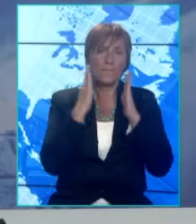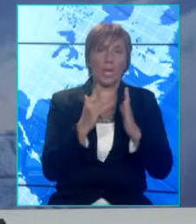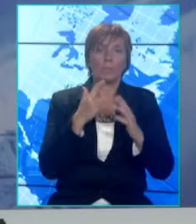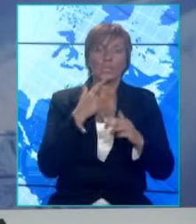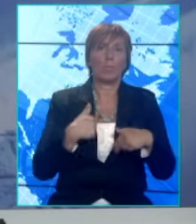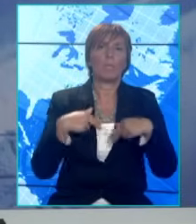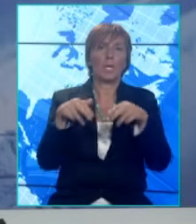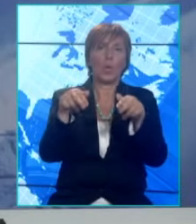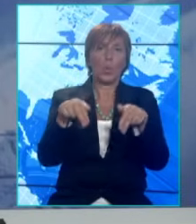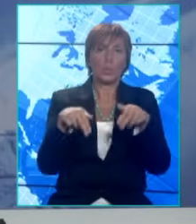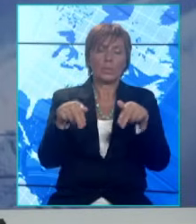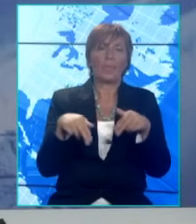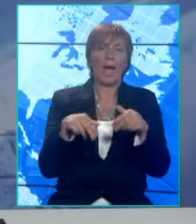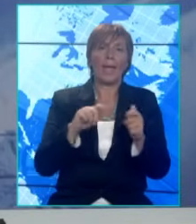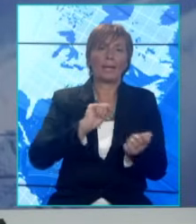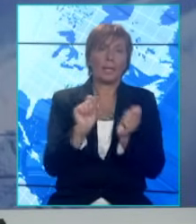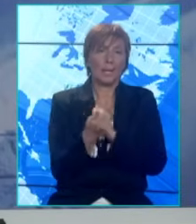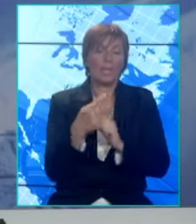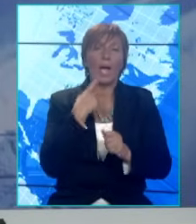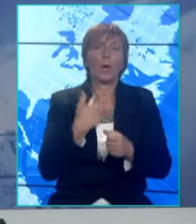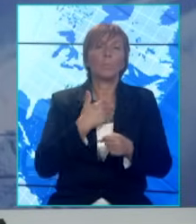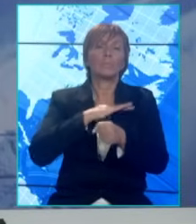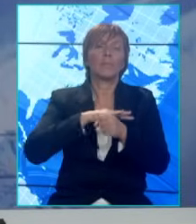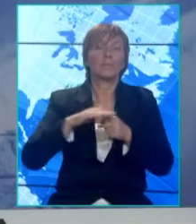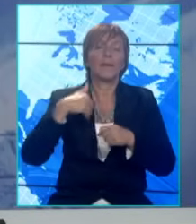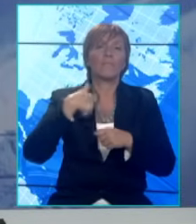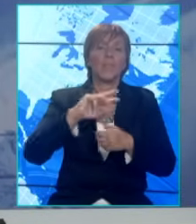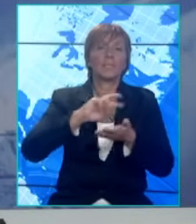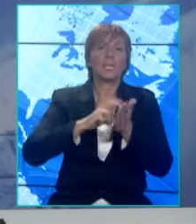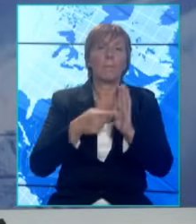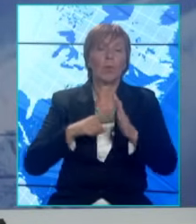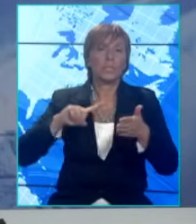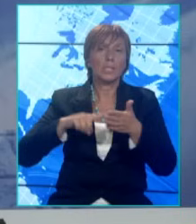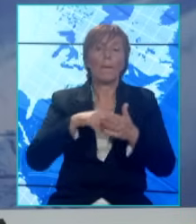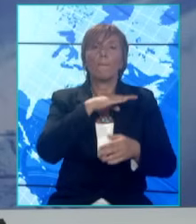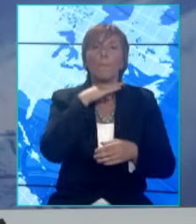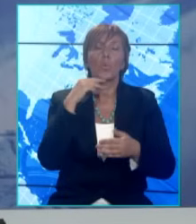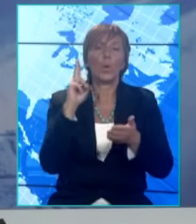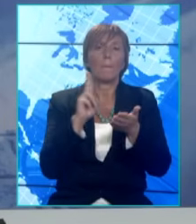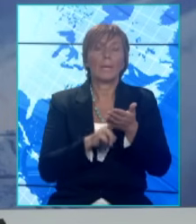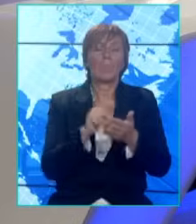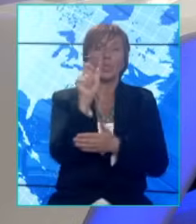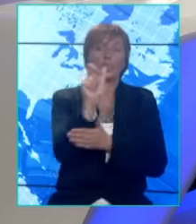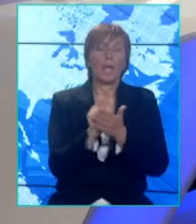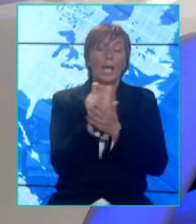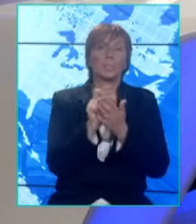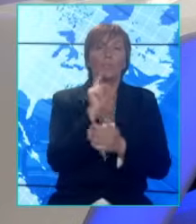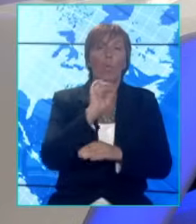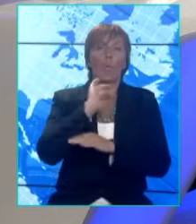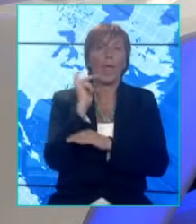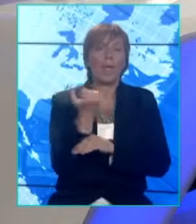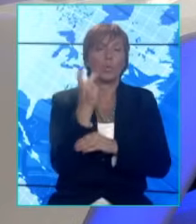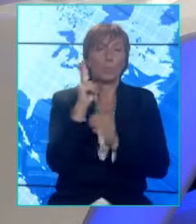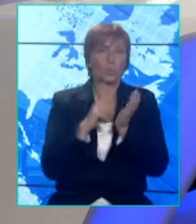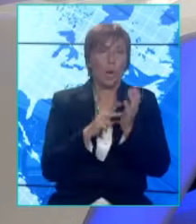usvajati reforme kako bismo ispunili taj zajednički vanjsko-politički cilj, a to je punopravno članstvo u Europskoj uniji. Da, kada već govorimo